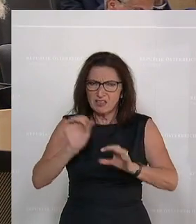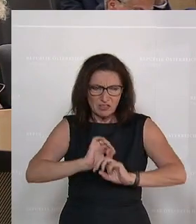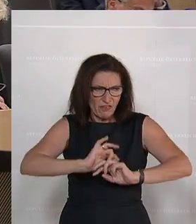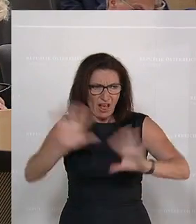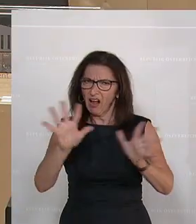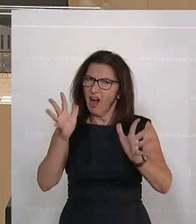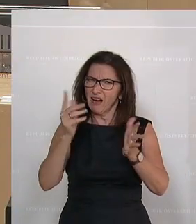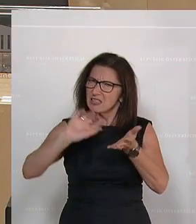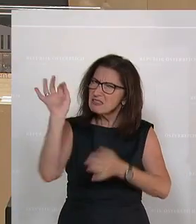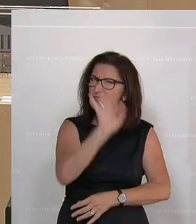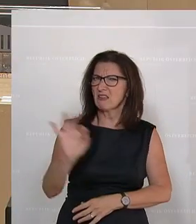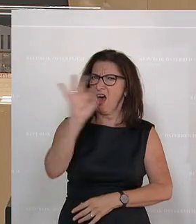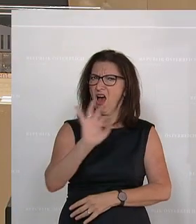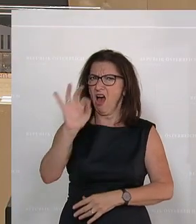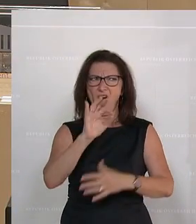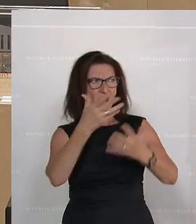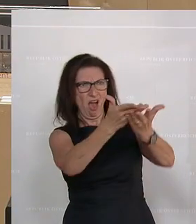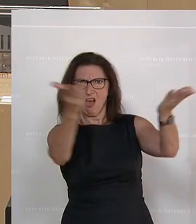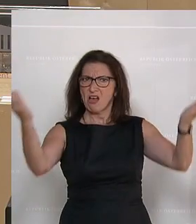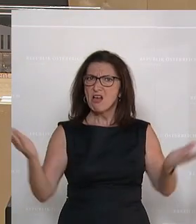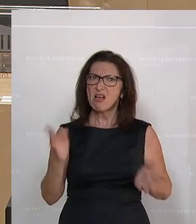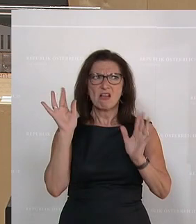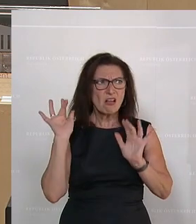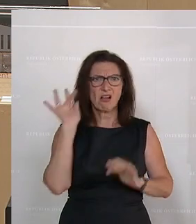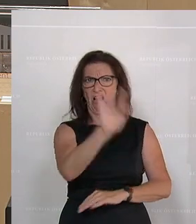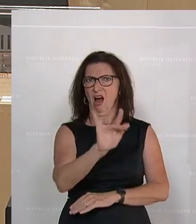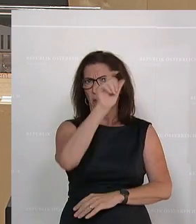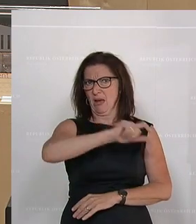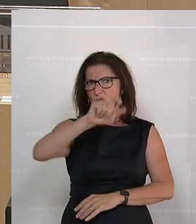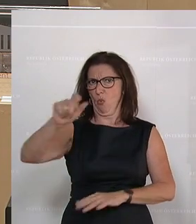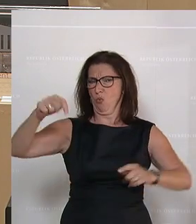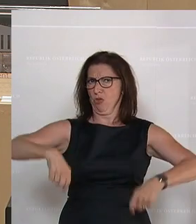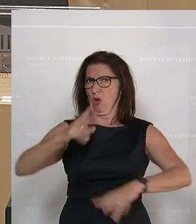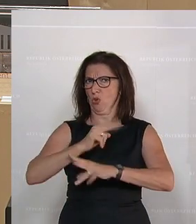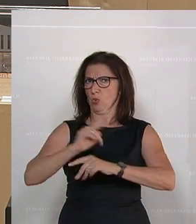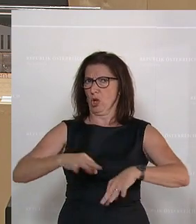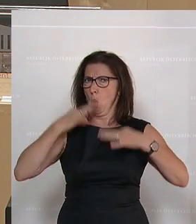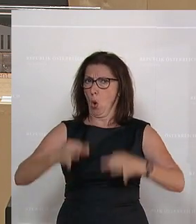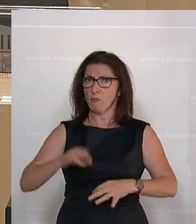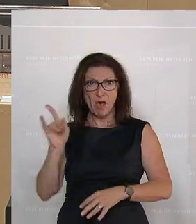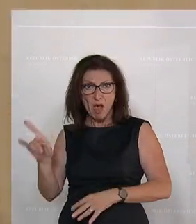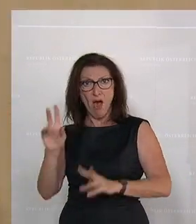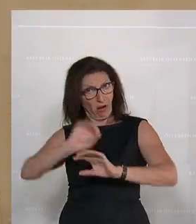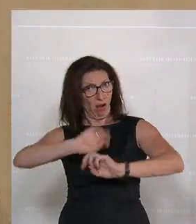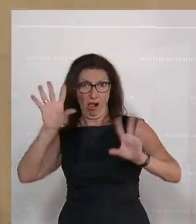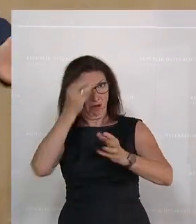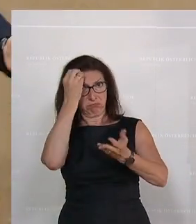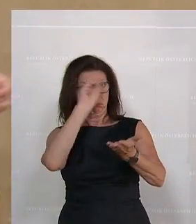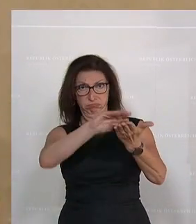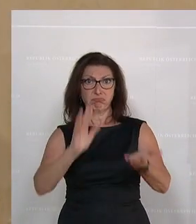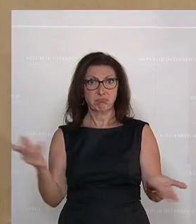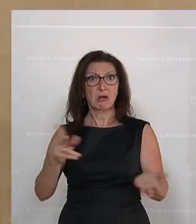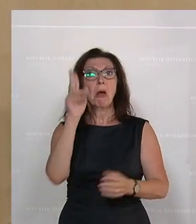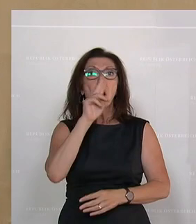an die ganzen teuerung soccer an die millionen menschen im eigenen land errichtet ihnen damit klipp und klar es waren heute wieder fit liebe